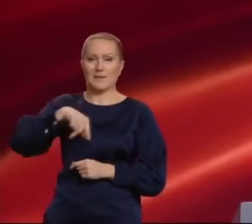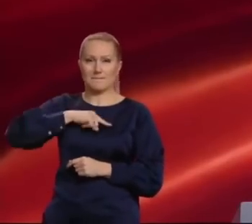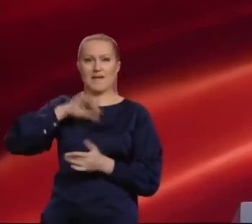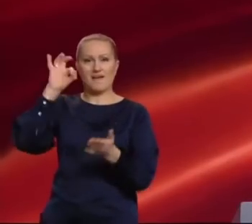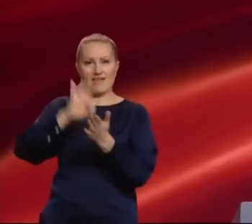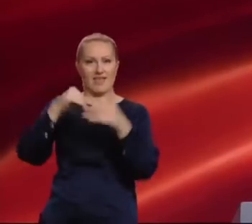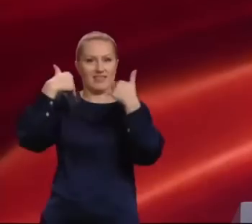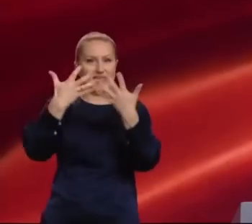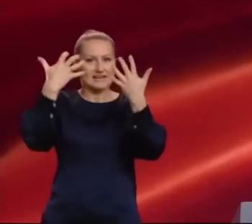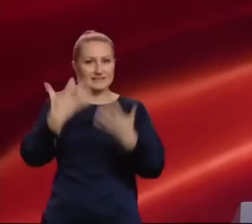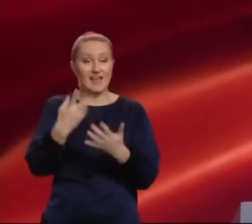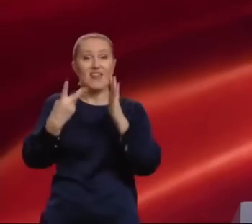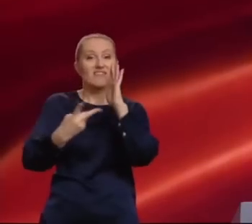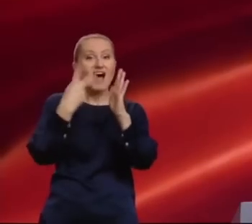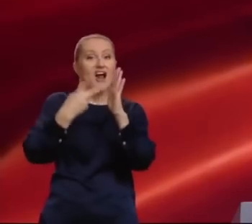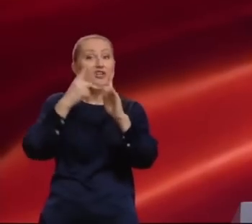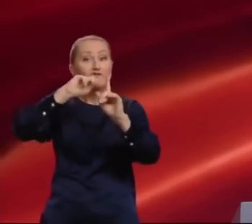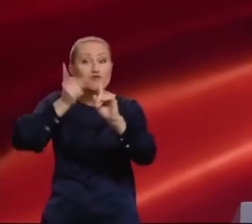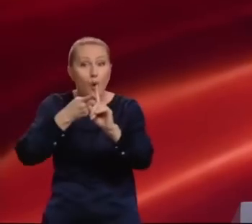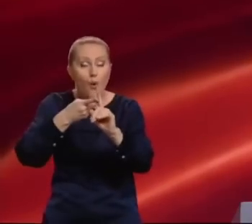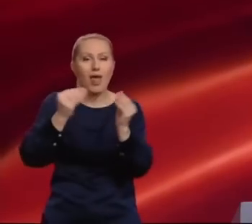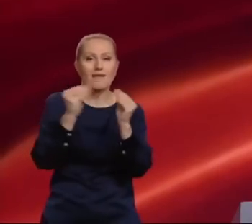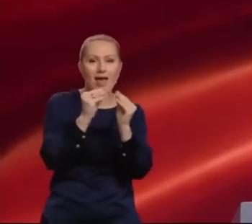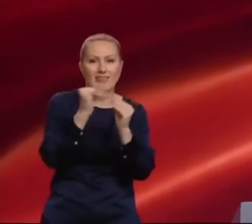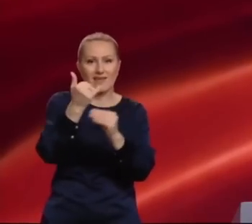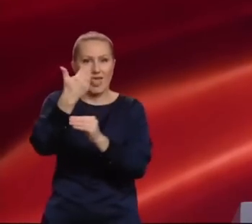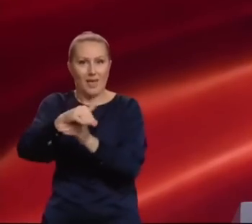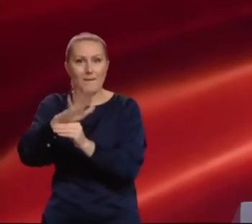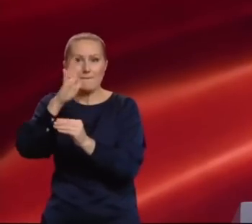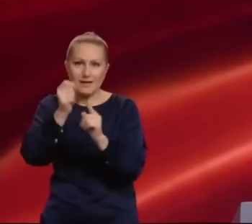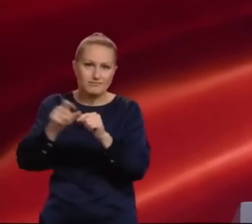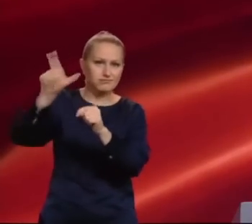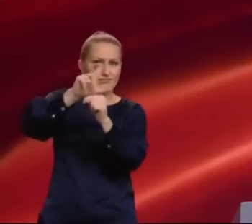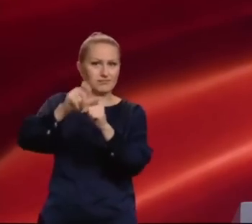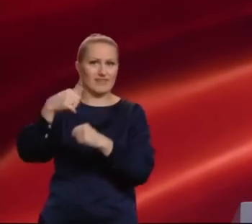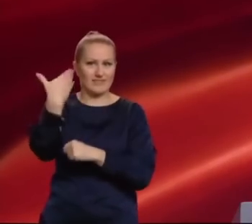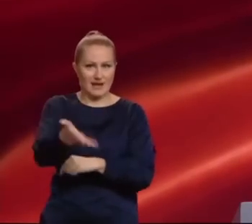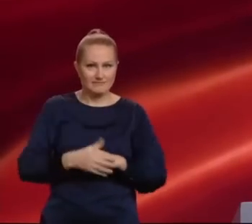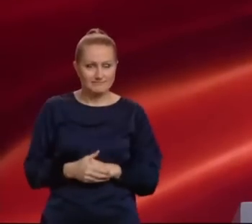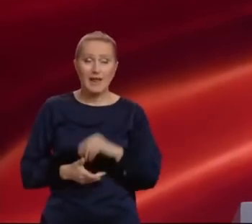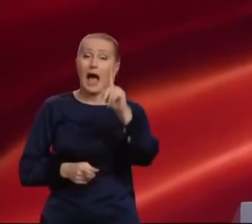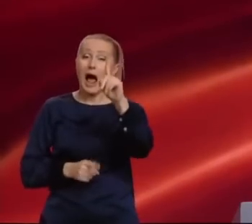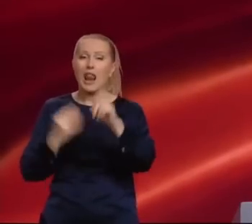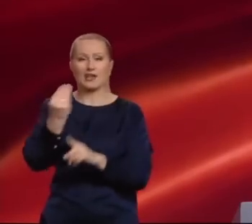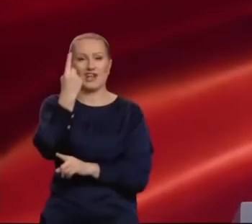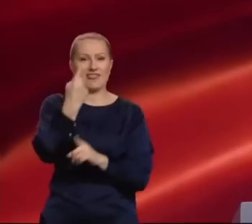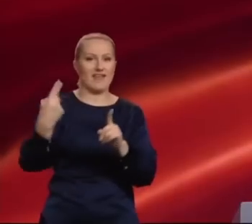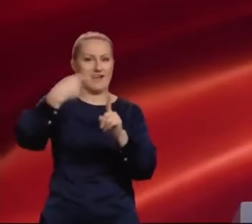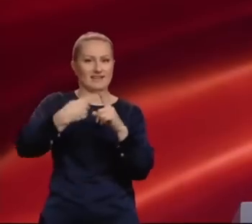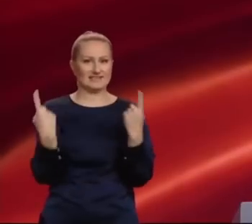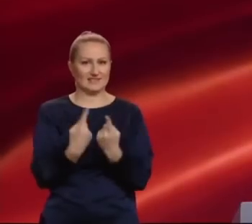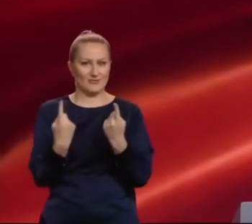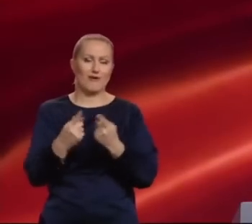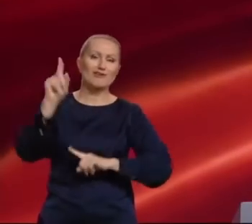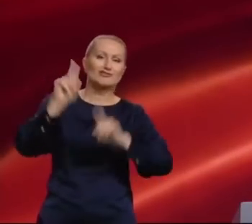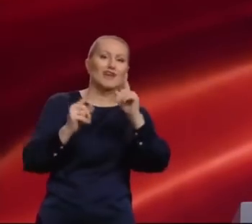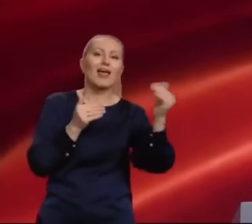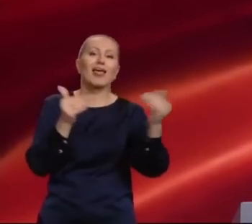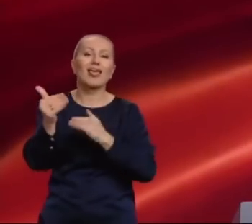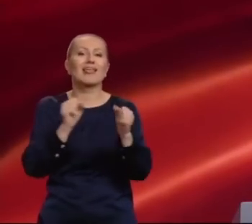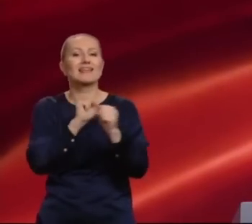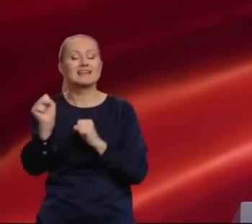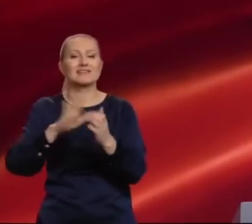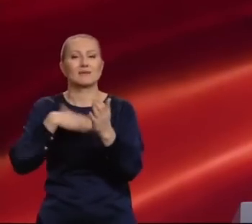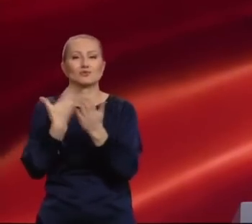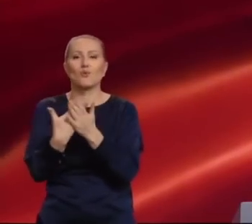że dwa razy do roku renty i emerytury będą waloryzowane. Ale jest jeszcze jedna sytuacja. Zdarza się tak, że jeden